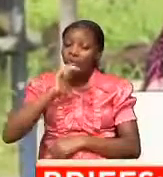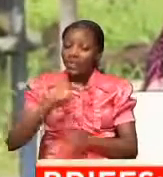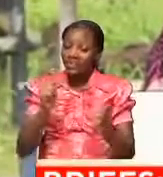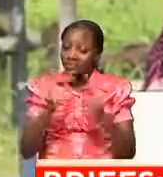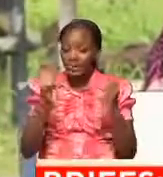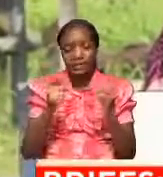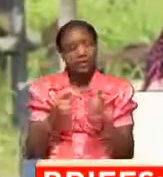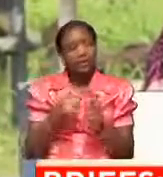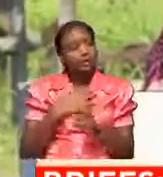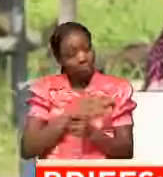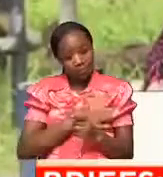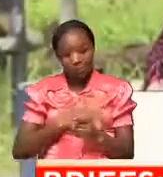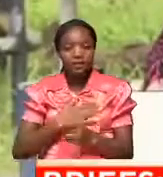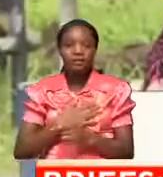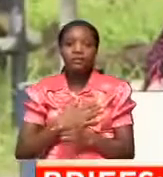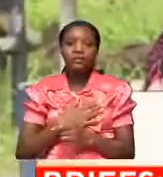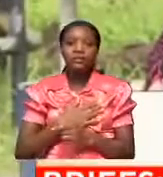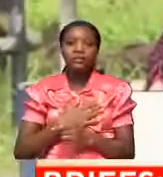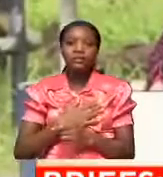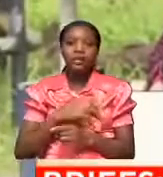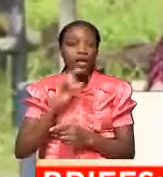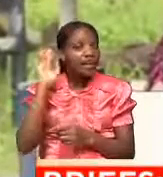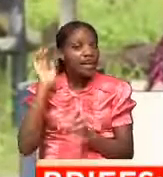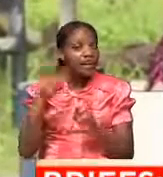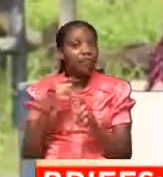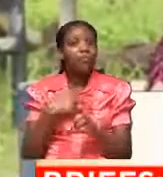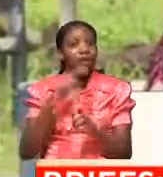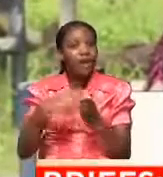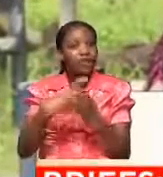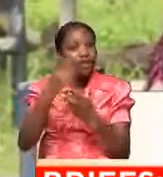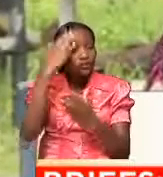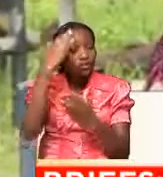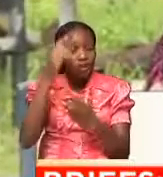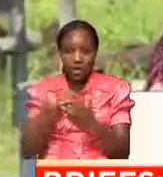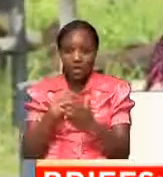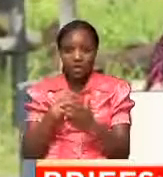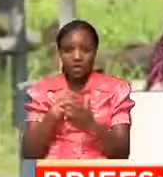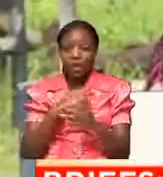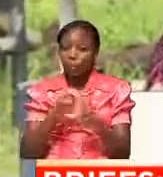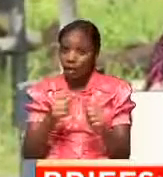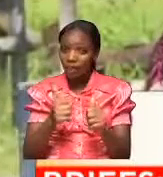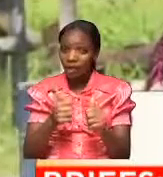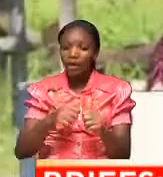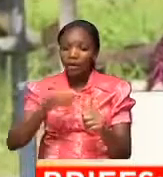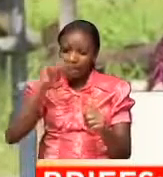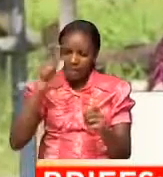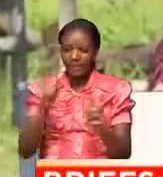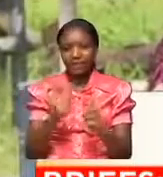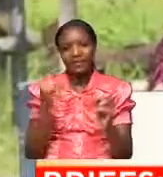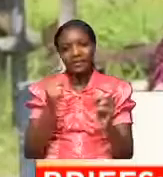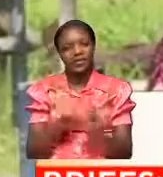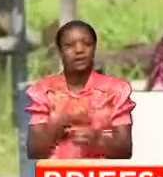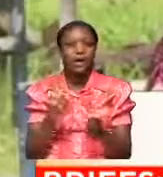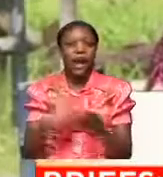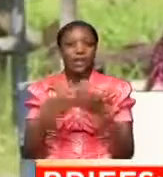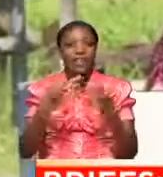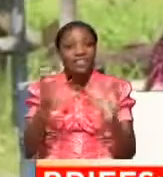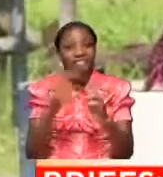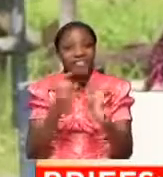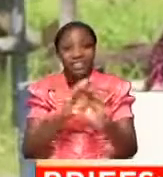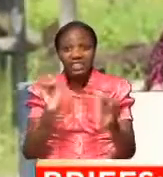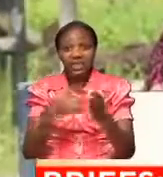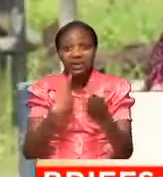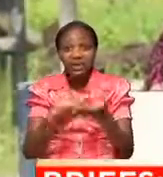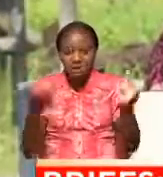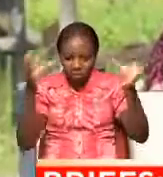friend. Take it from me. Na mnanijua mimi nikisema si umuhimu maneno. Mutapimwa. Na kama hamupimwi,